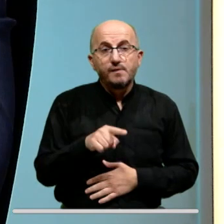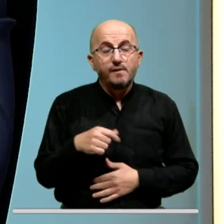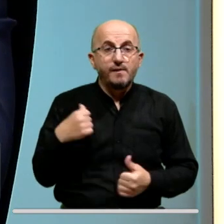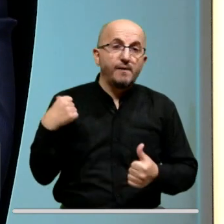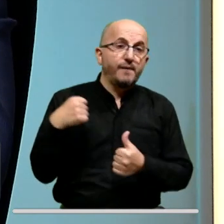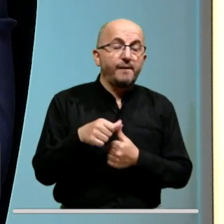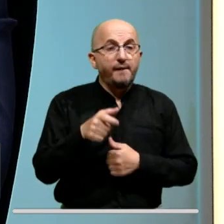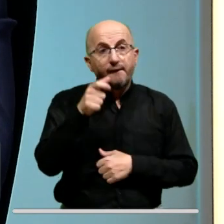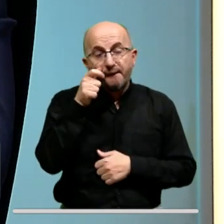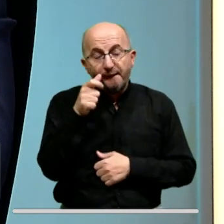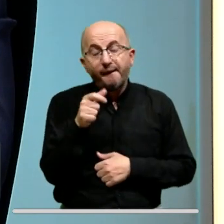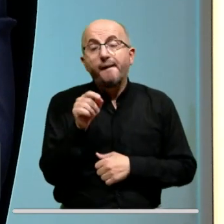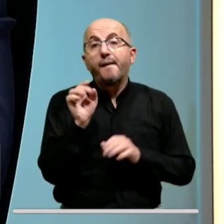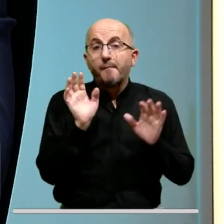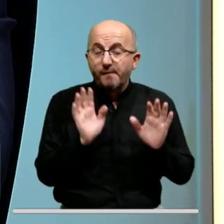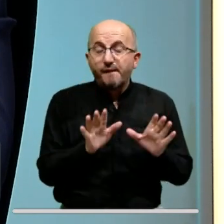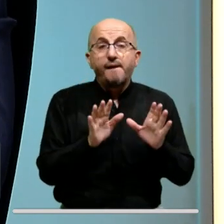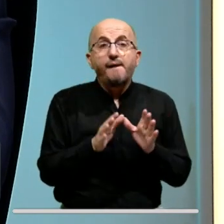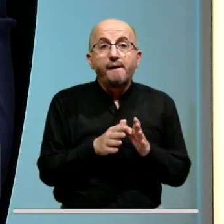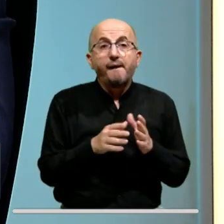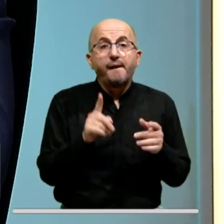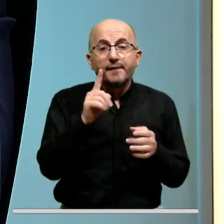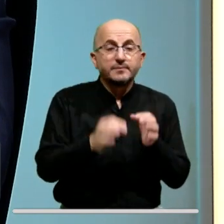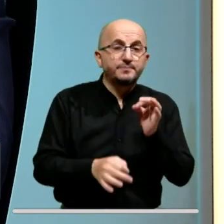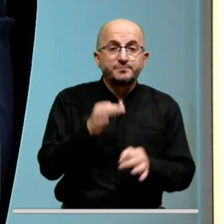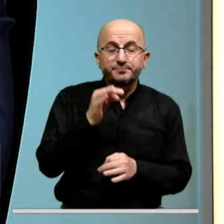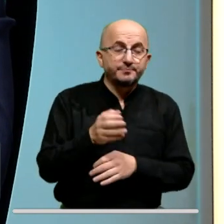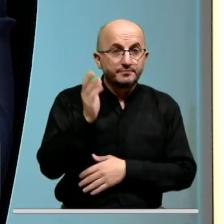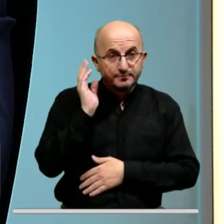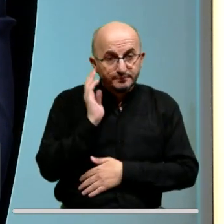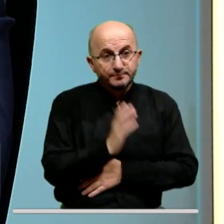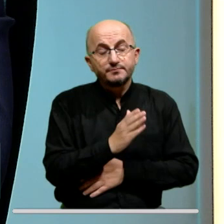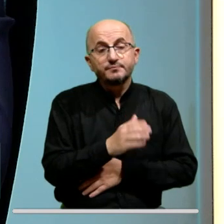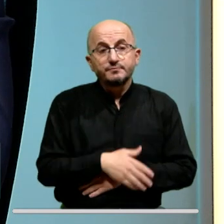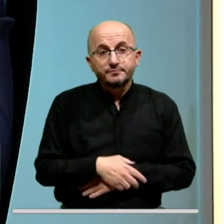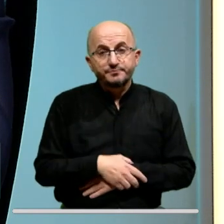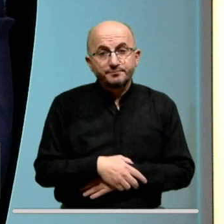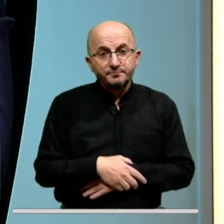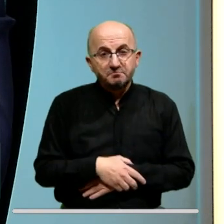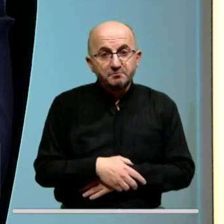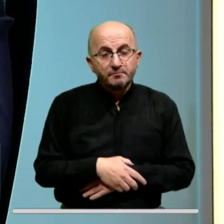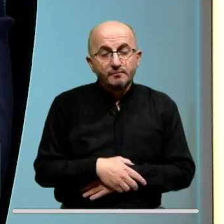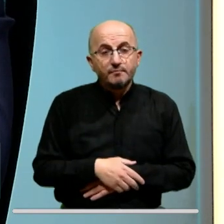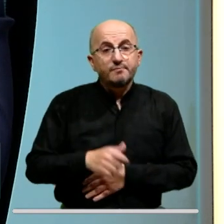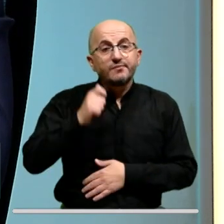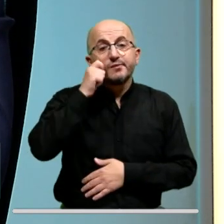çekmek istiyorum. Ama buna rağmen bir kimse gidip de bir